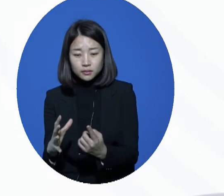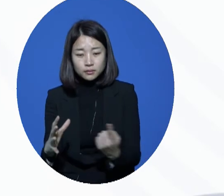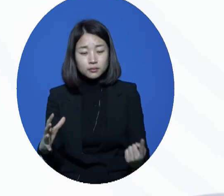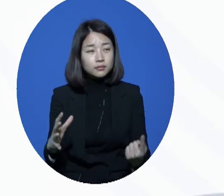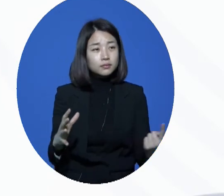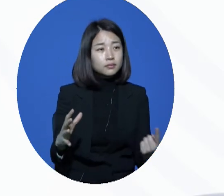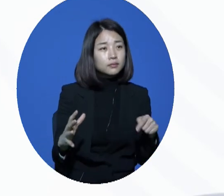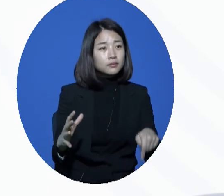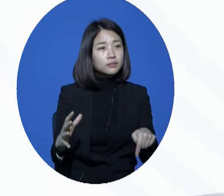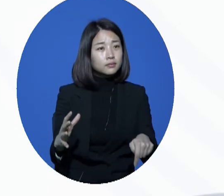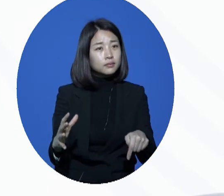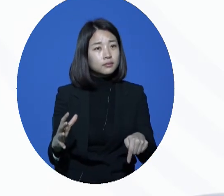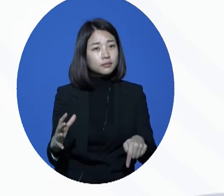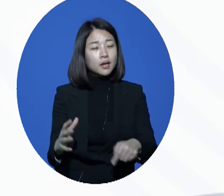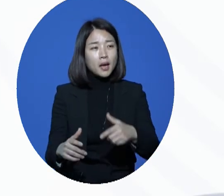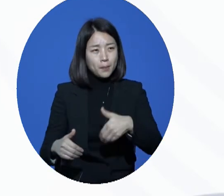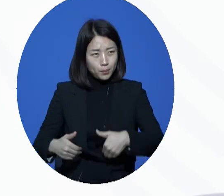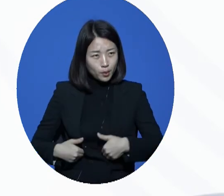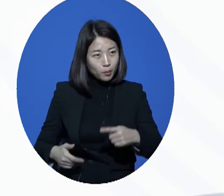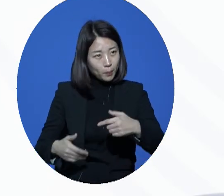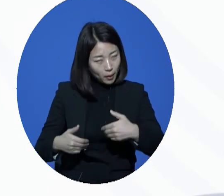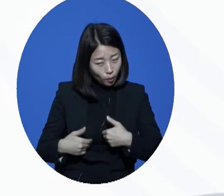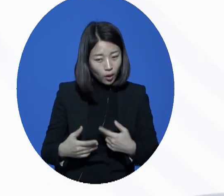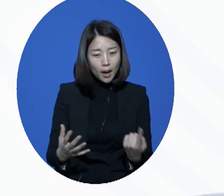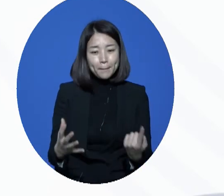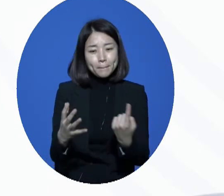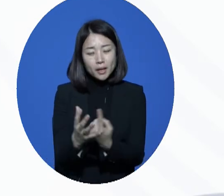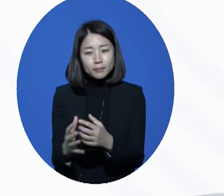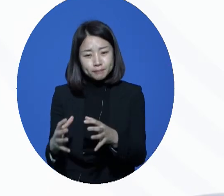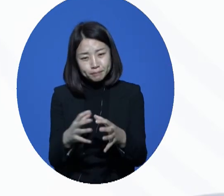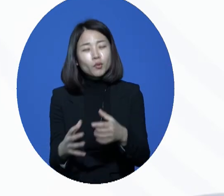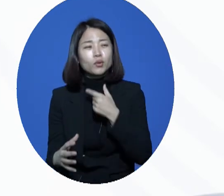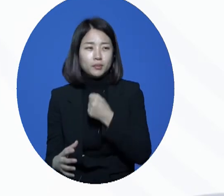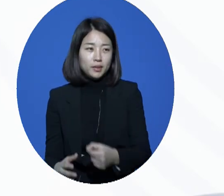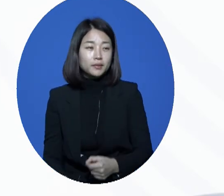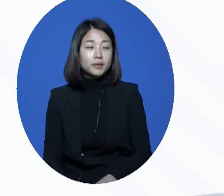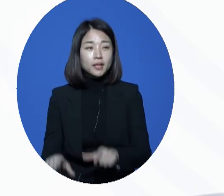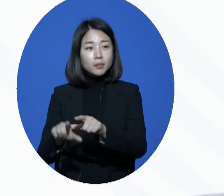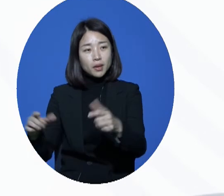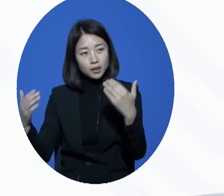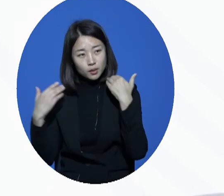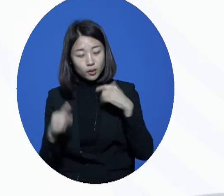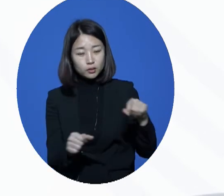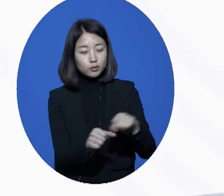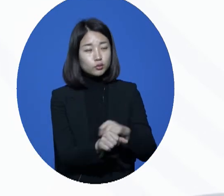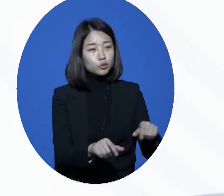필요한 지원을 받으며 의미 있는 활동을 수행할 수 있었으면 좋겠습니다. 일반